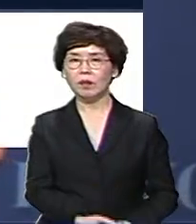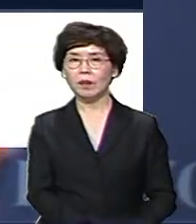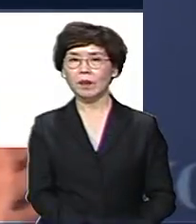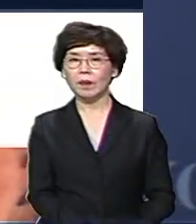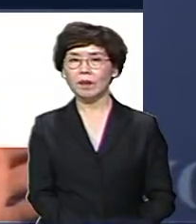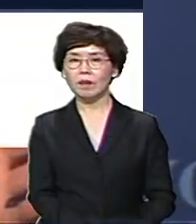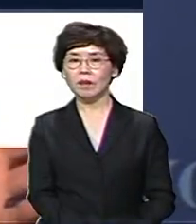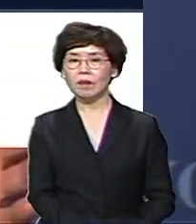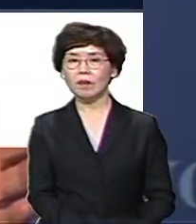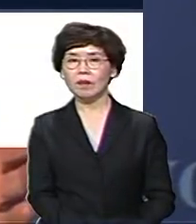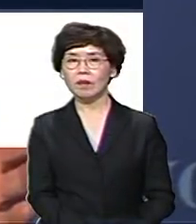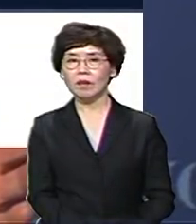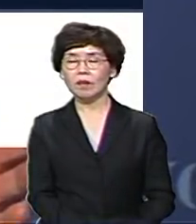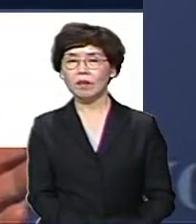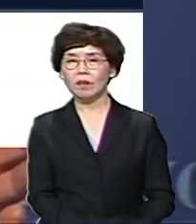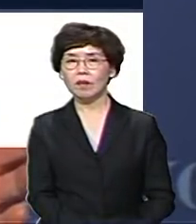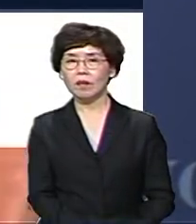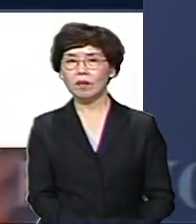그런 청문회,